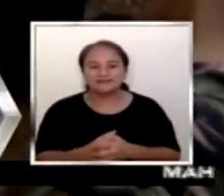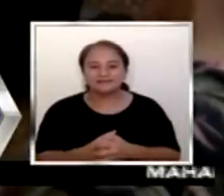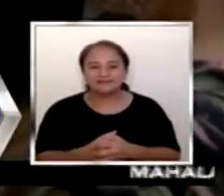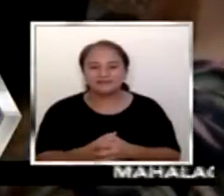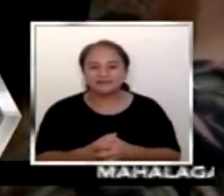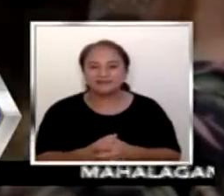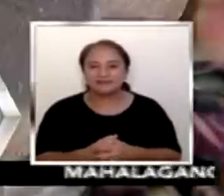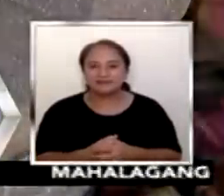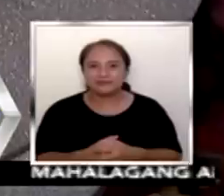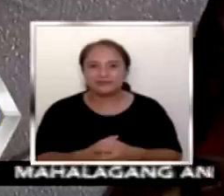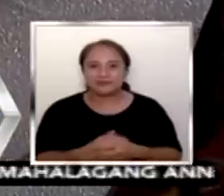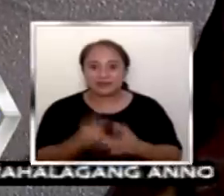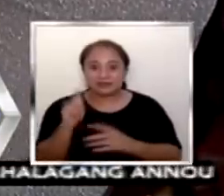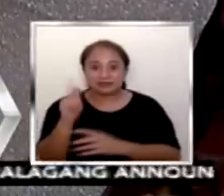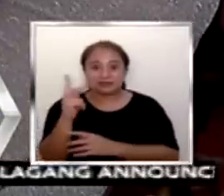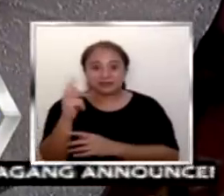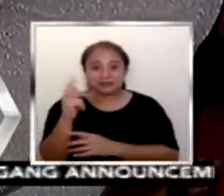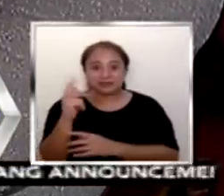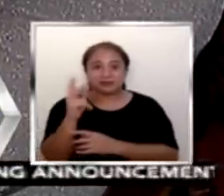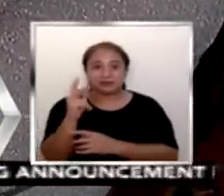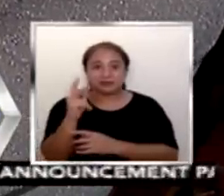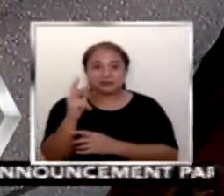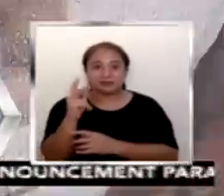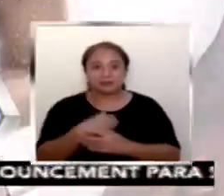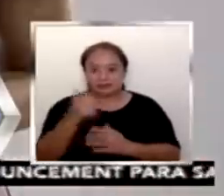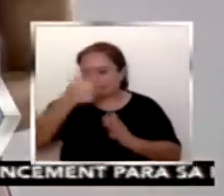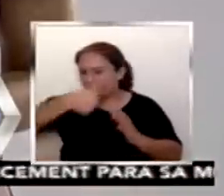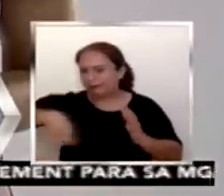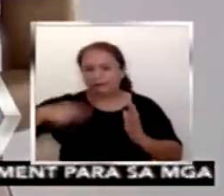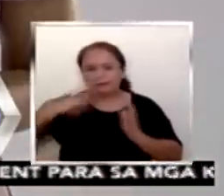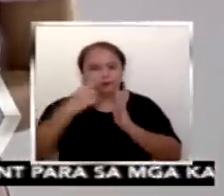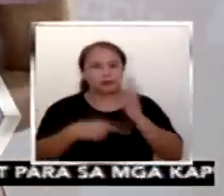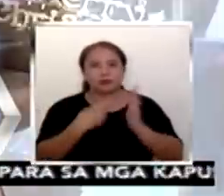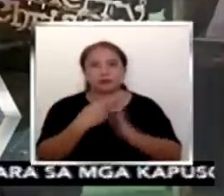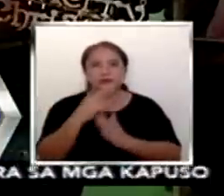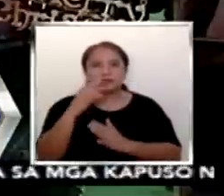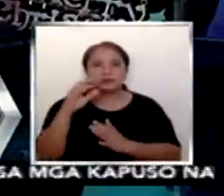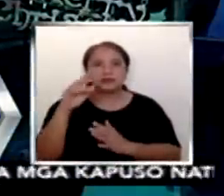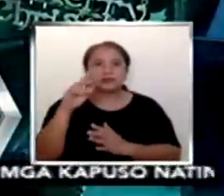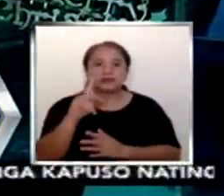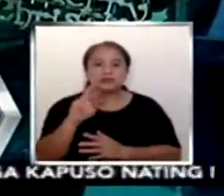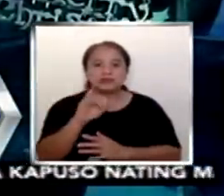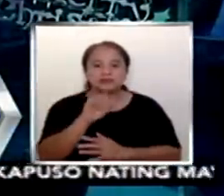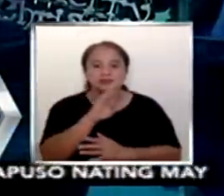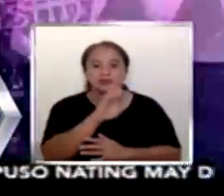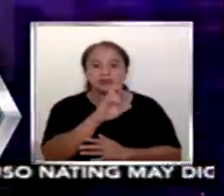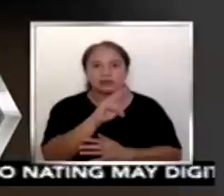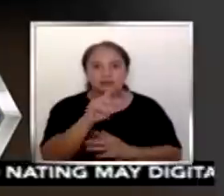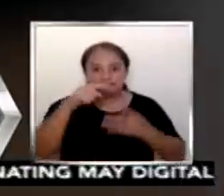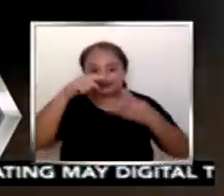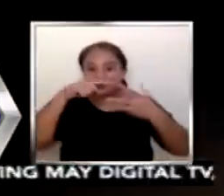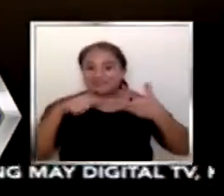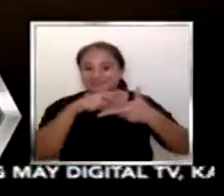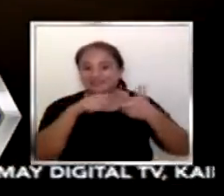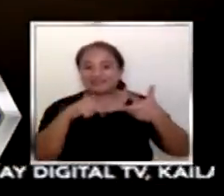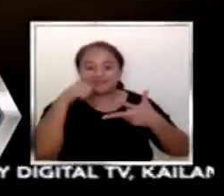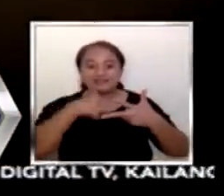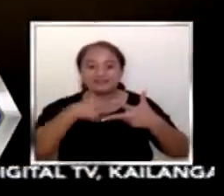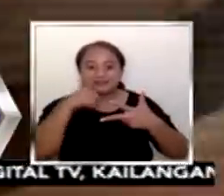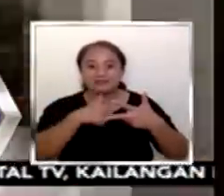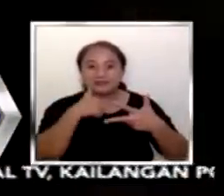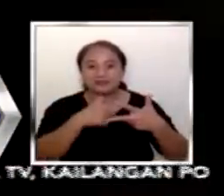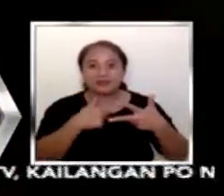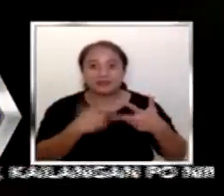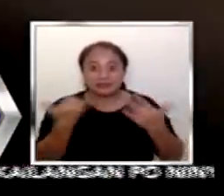Kung sa TV walang inuurungang role, sina Chris Bernal, Lovely Abella at Valine Montenegro. Ngayon lockdown,